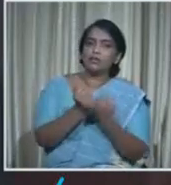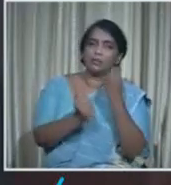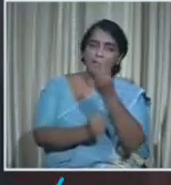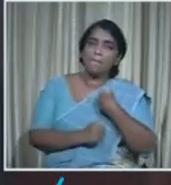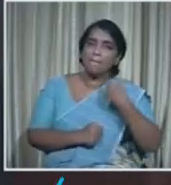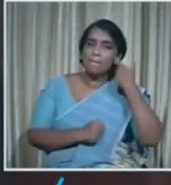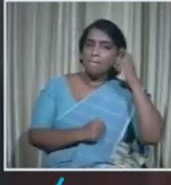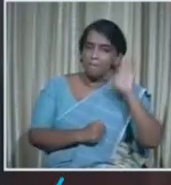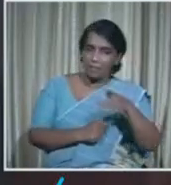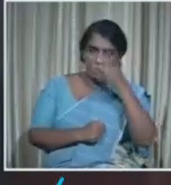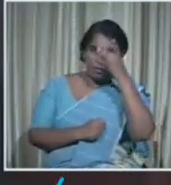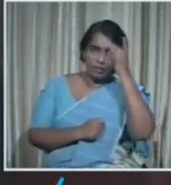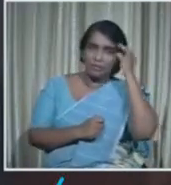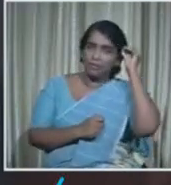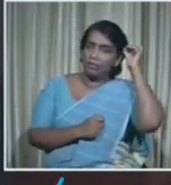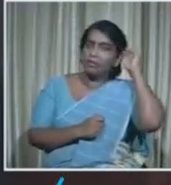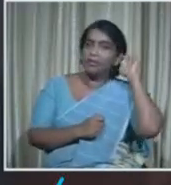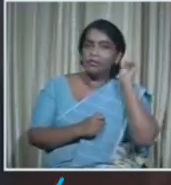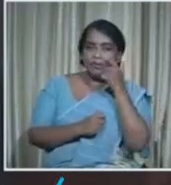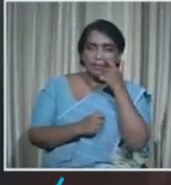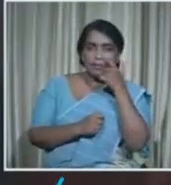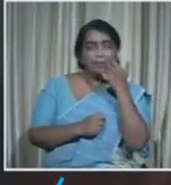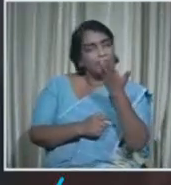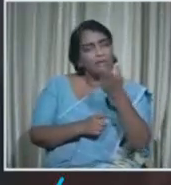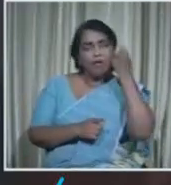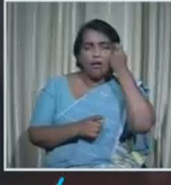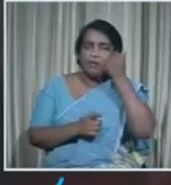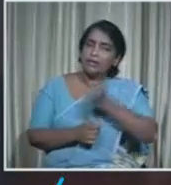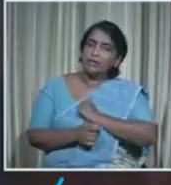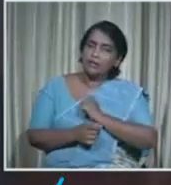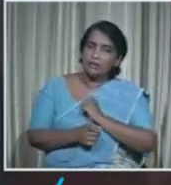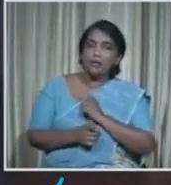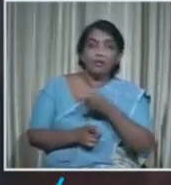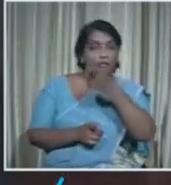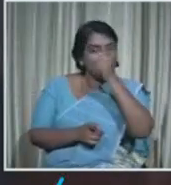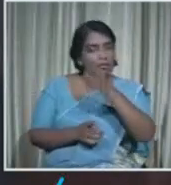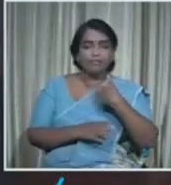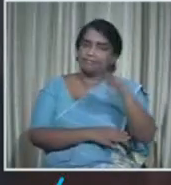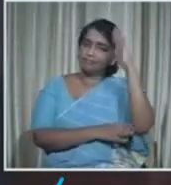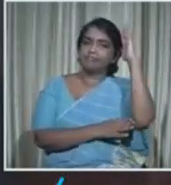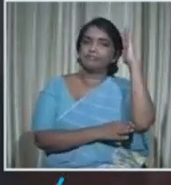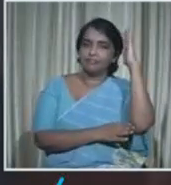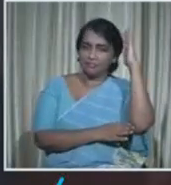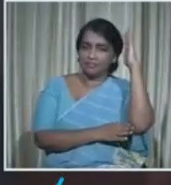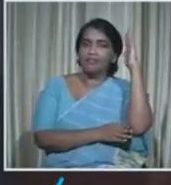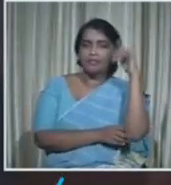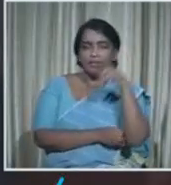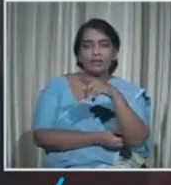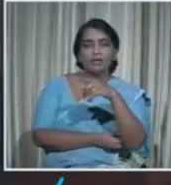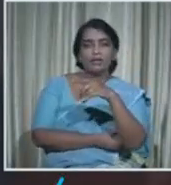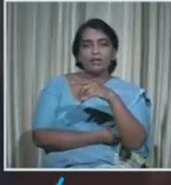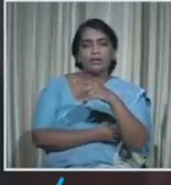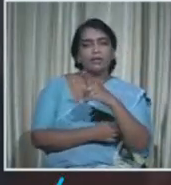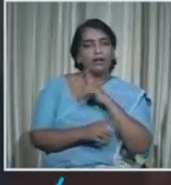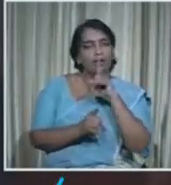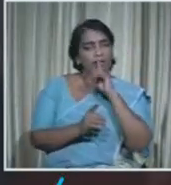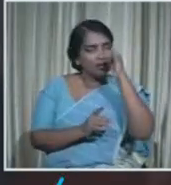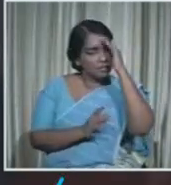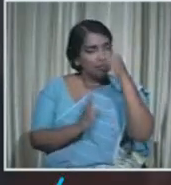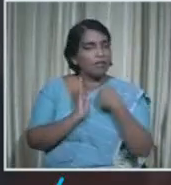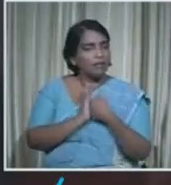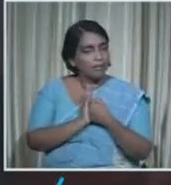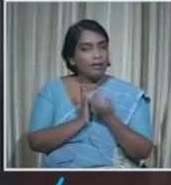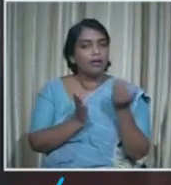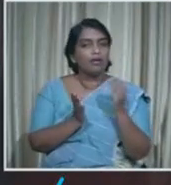වෙනවා එහෙම නැත්නම් තමුන්නාංශලා ඕන තීන්දුවක් ගන්න ඒ තීන්දුවට අපි අත උස්සනවා එනිසා කරු කතානායකතුමනි නැවත මම